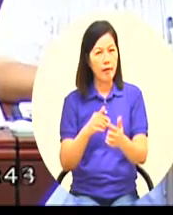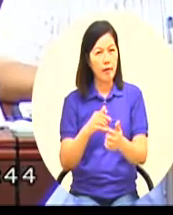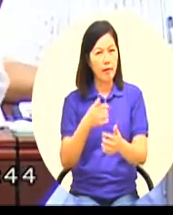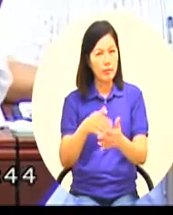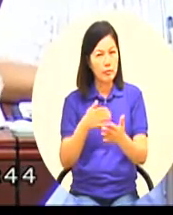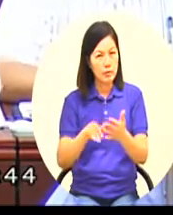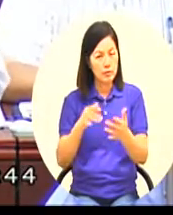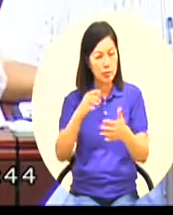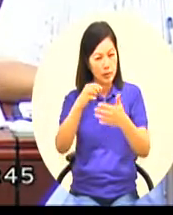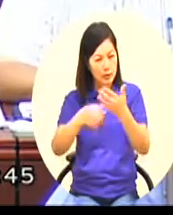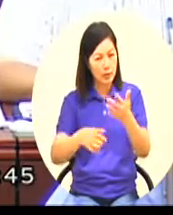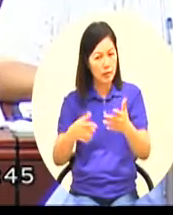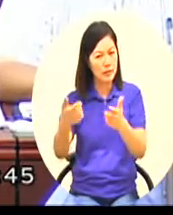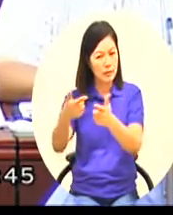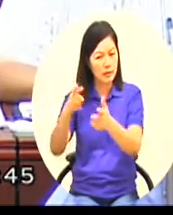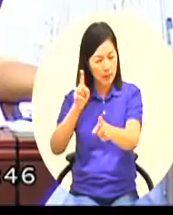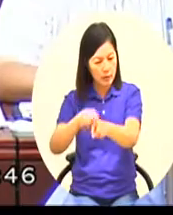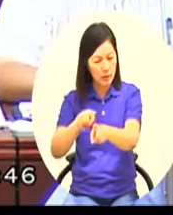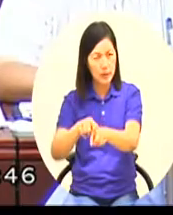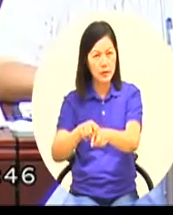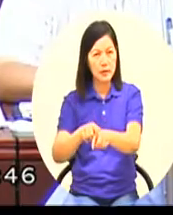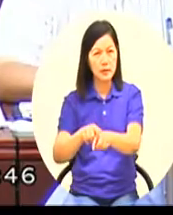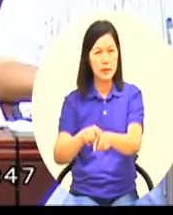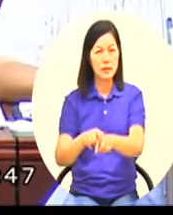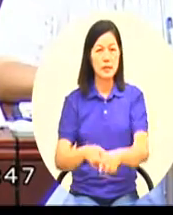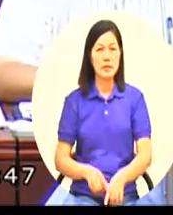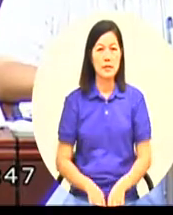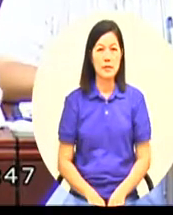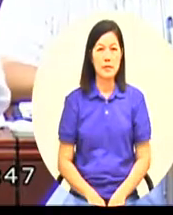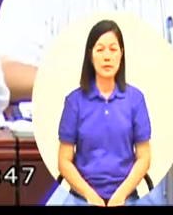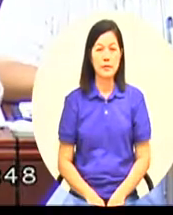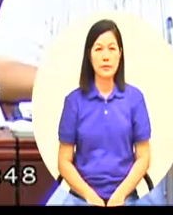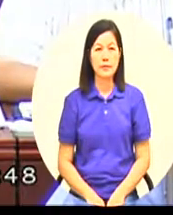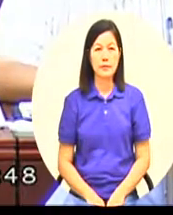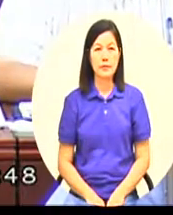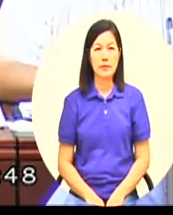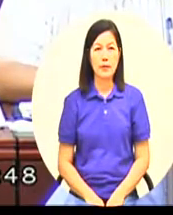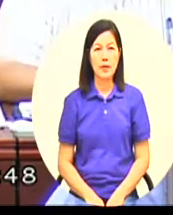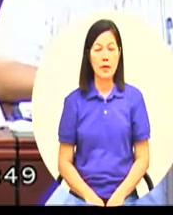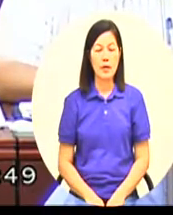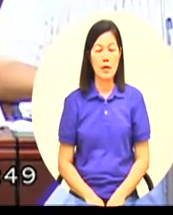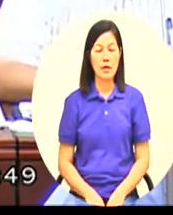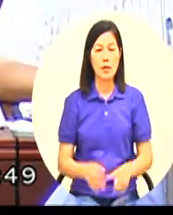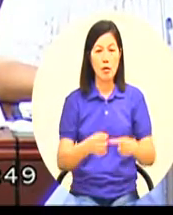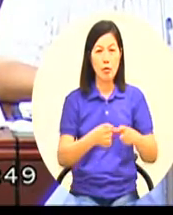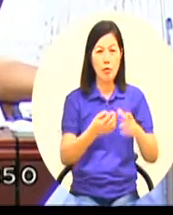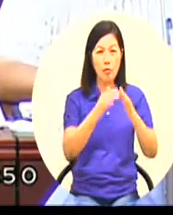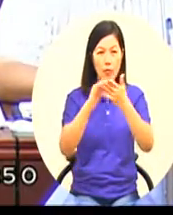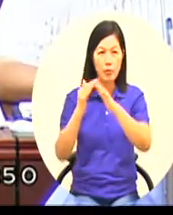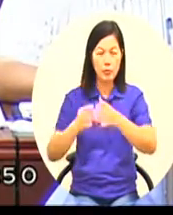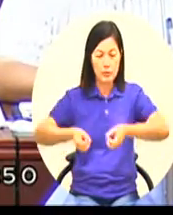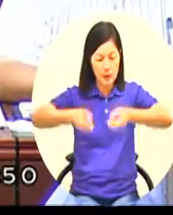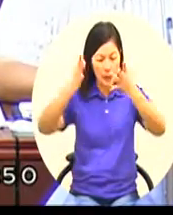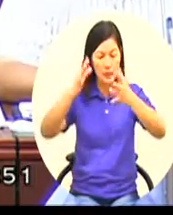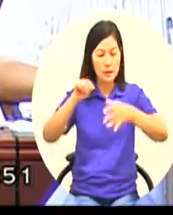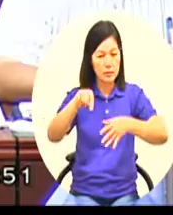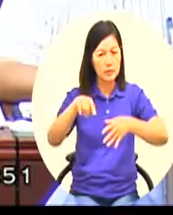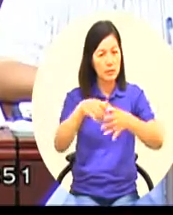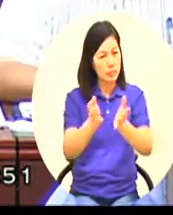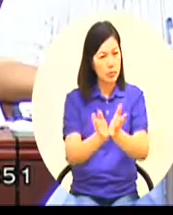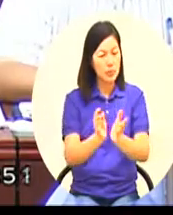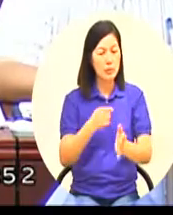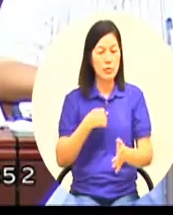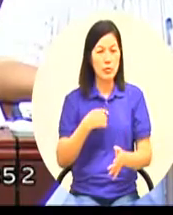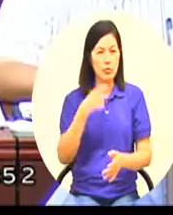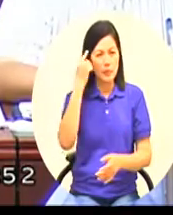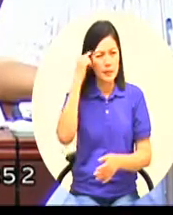出来的结果才会2413。那当然对于公寓大厦的这个部分哈，这个部分我们也